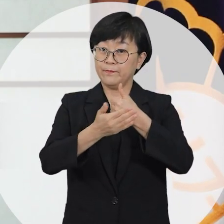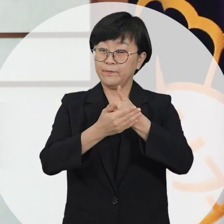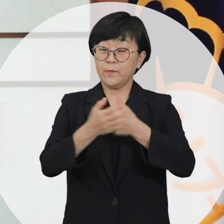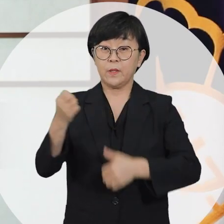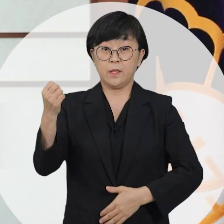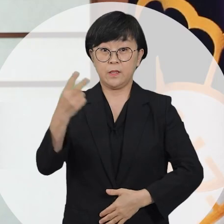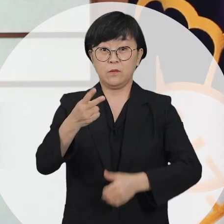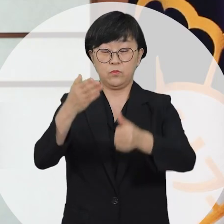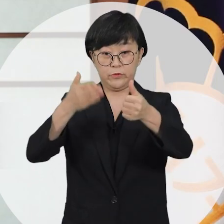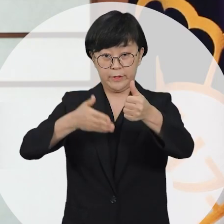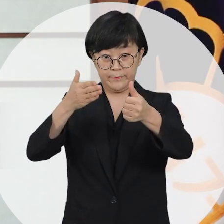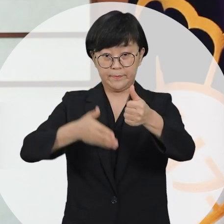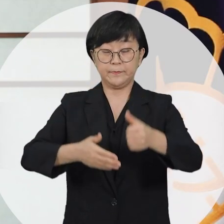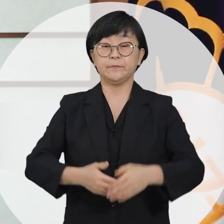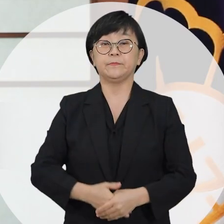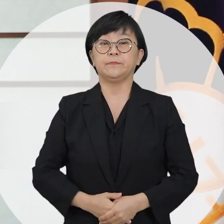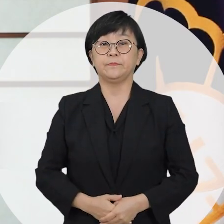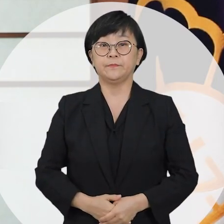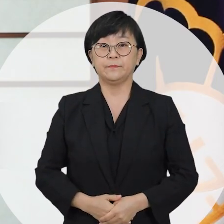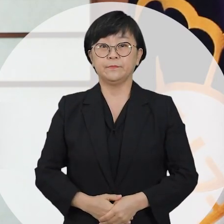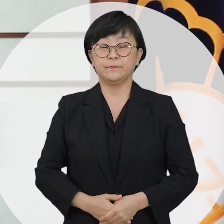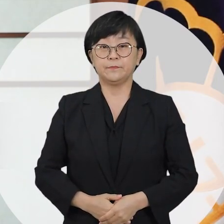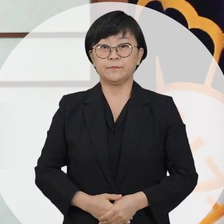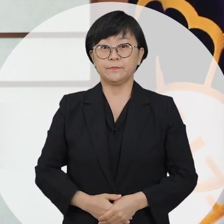다시 한번 부탁드립니다.